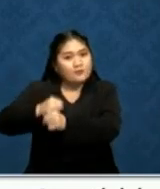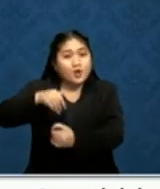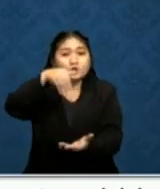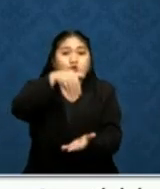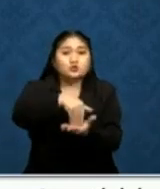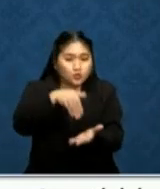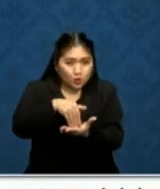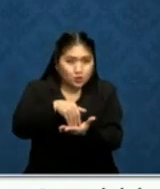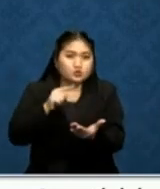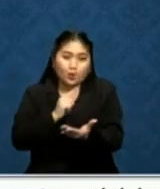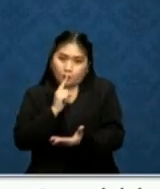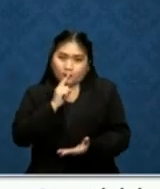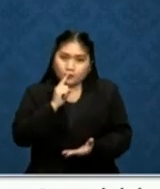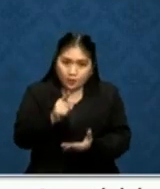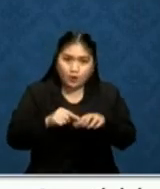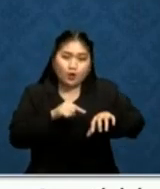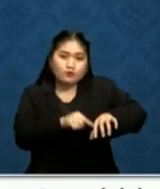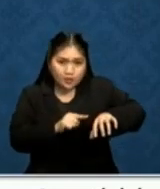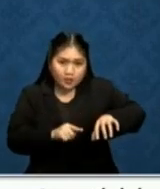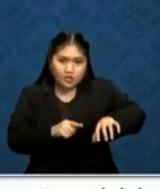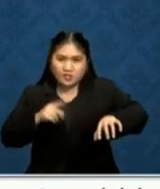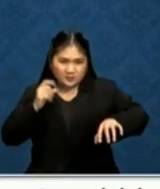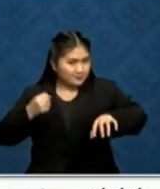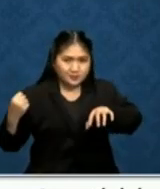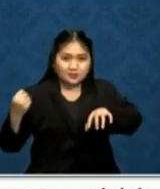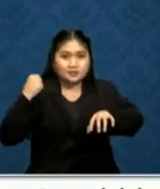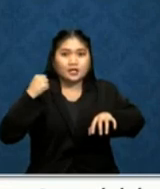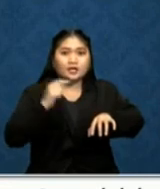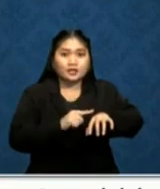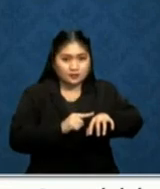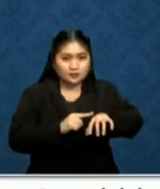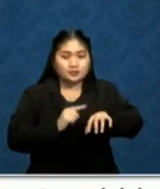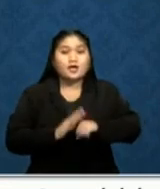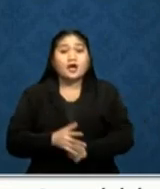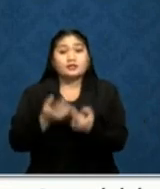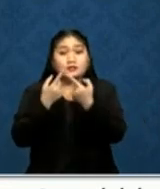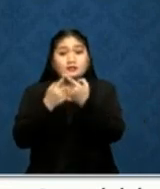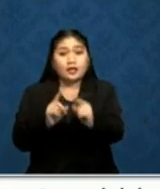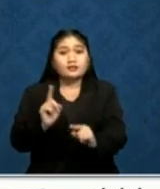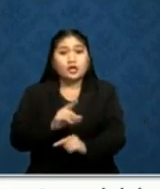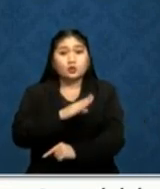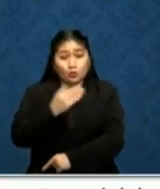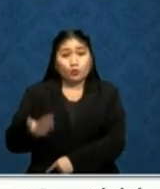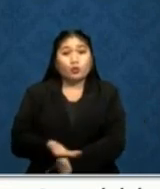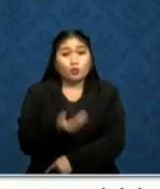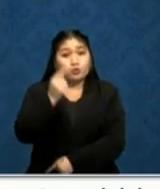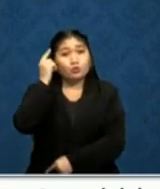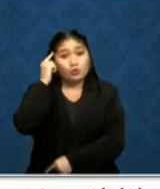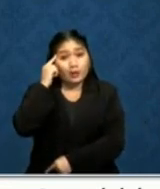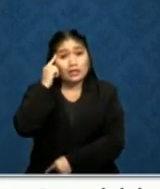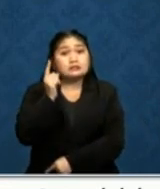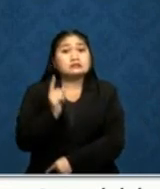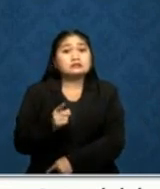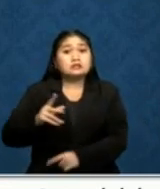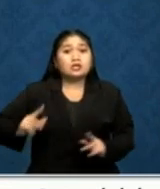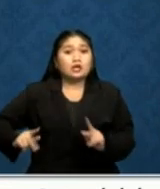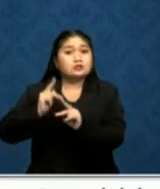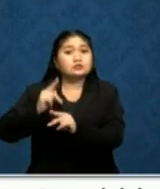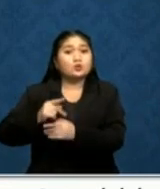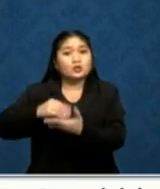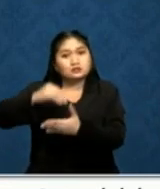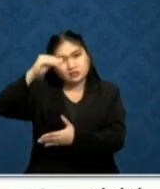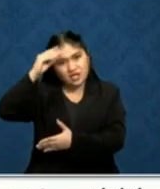เรื่องร้องเรียนการคุกคามทางเพศอย่างจริงจังได้แล้วแต่ท่านประธานทราบไหมคะว่าที่จริงกระทรวงศึกษ